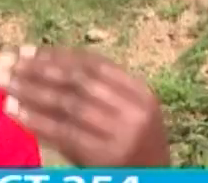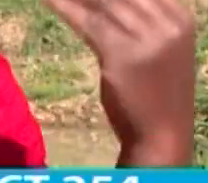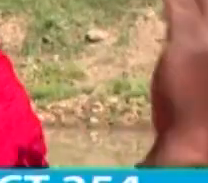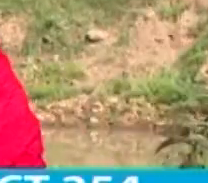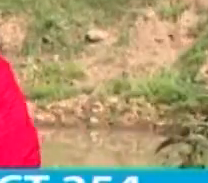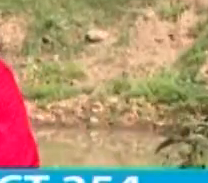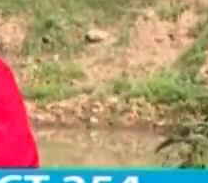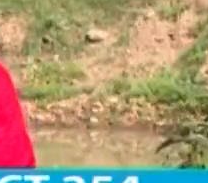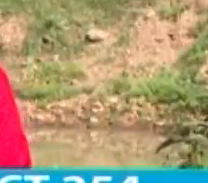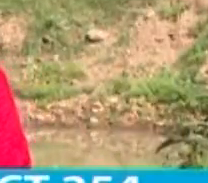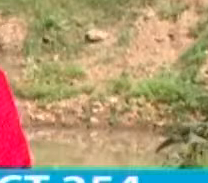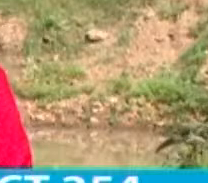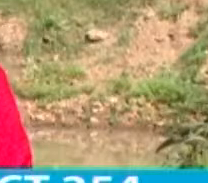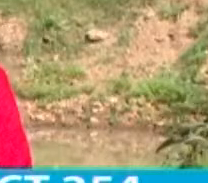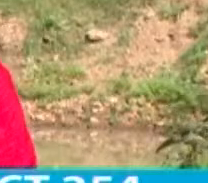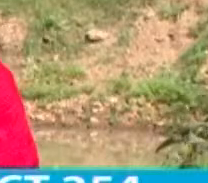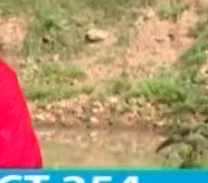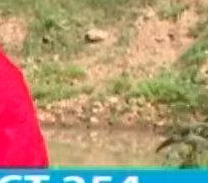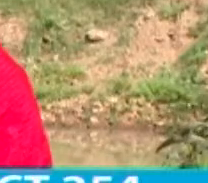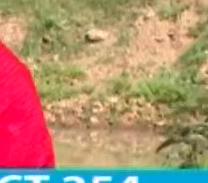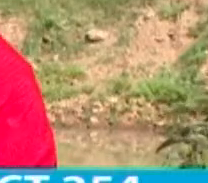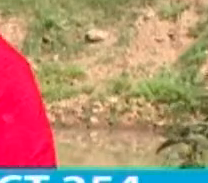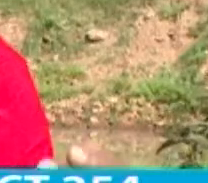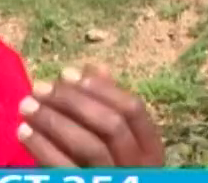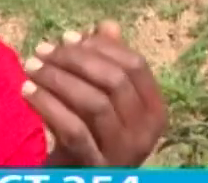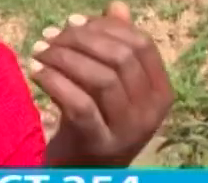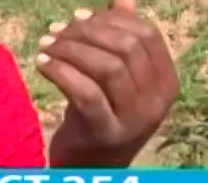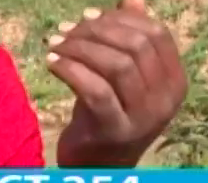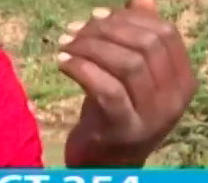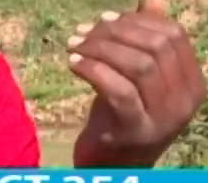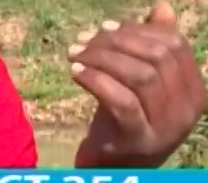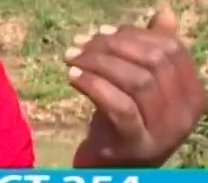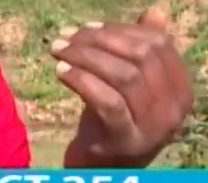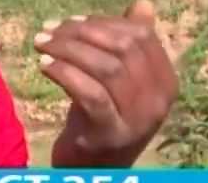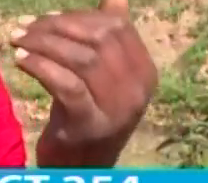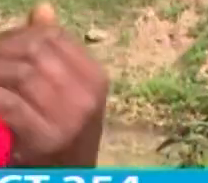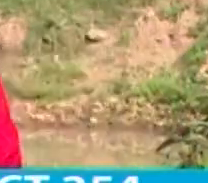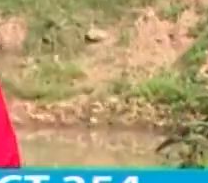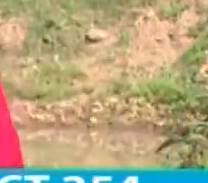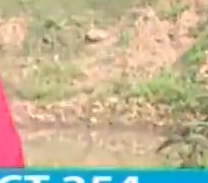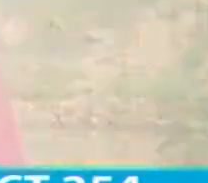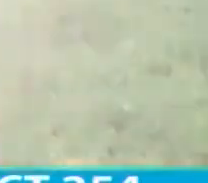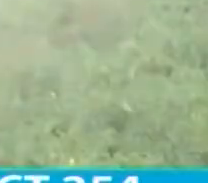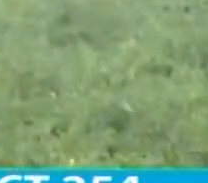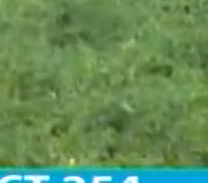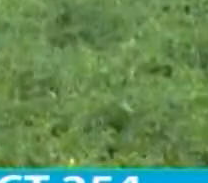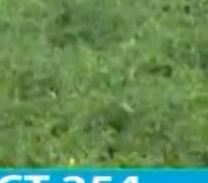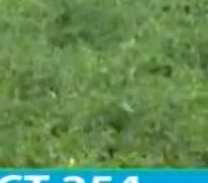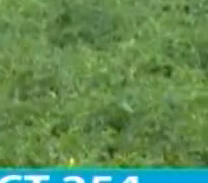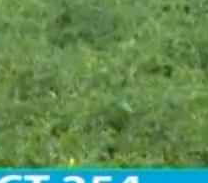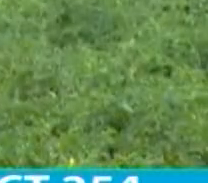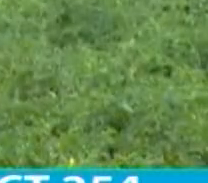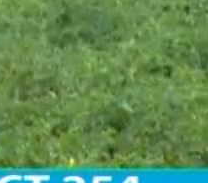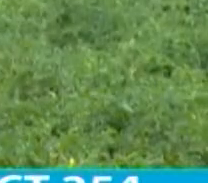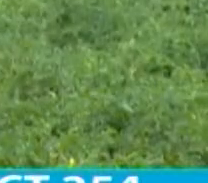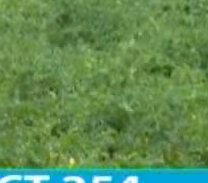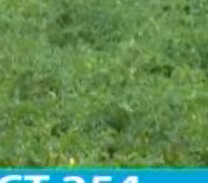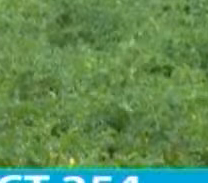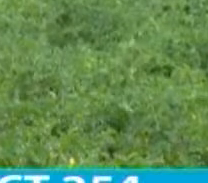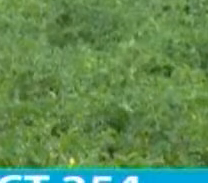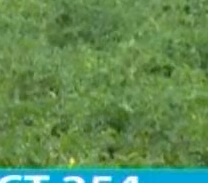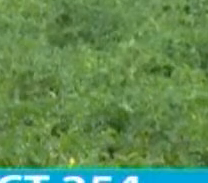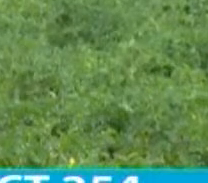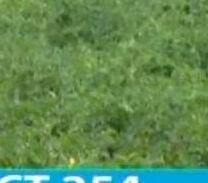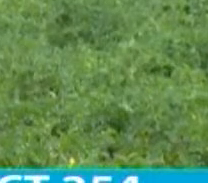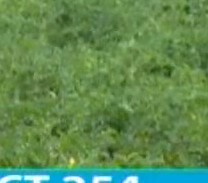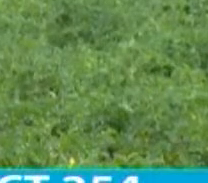hata mifugo wetu wamepata maji. Tukarudi na tukaintroduciwa kazi ya ukulima na maji. Mimi nimekuja nimefanya kazi hapa shambani